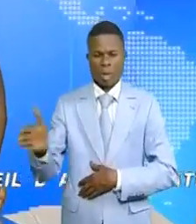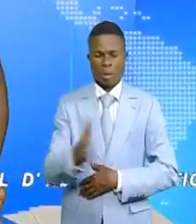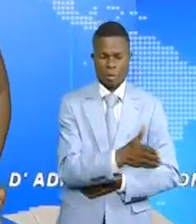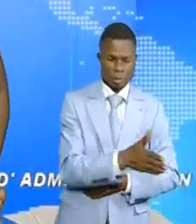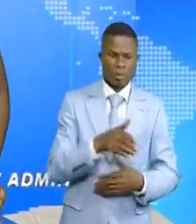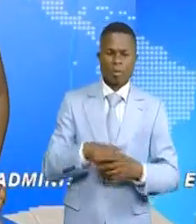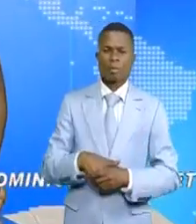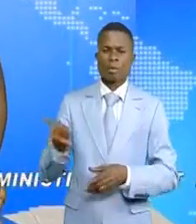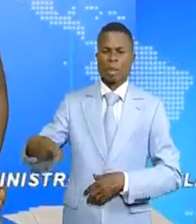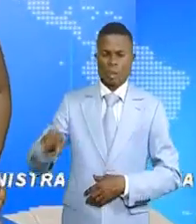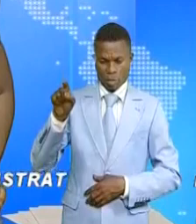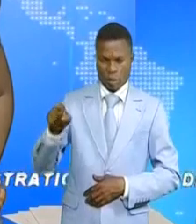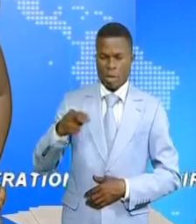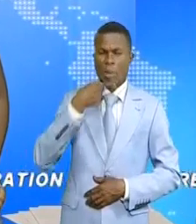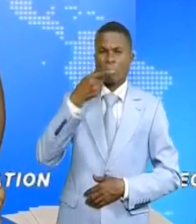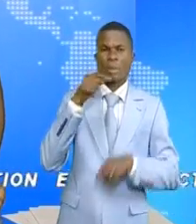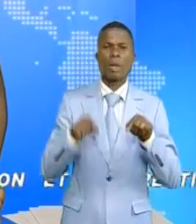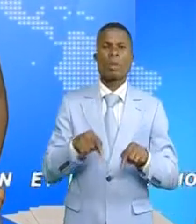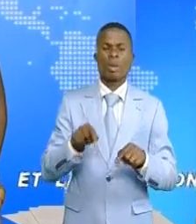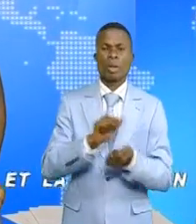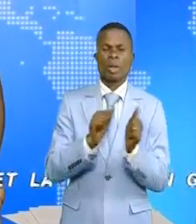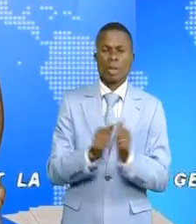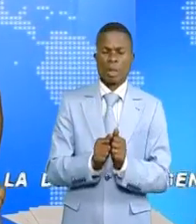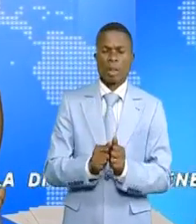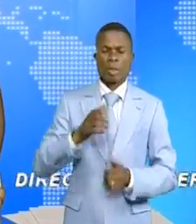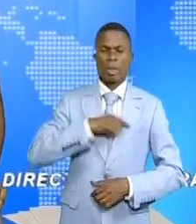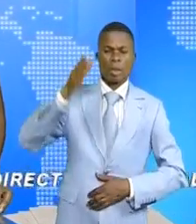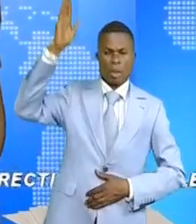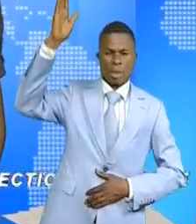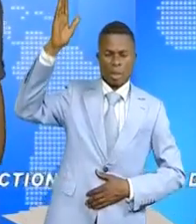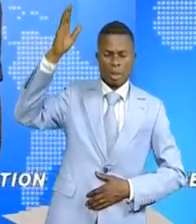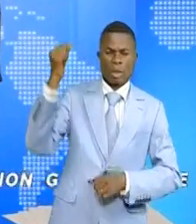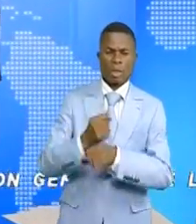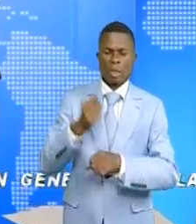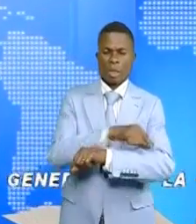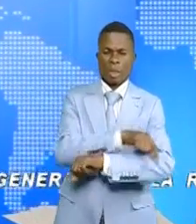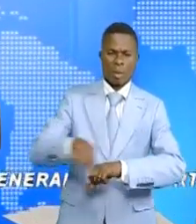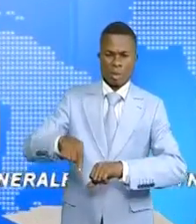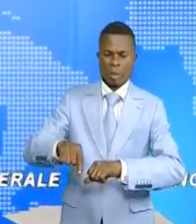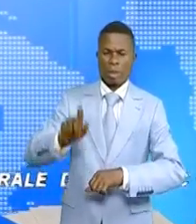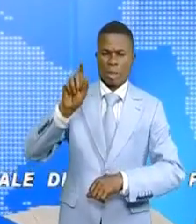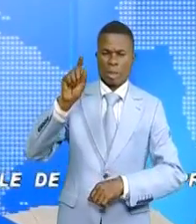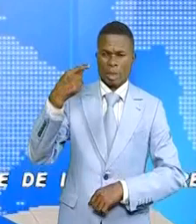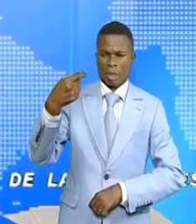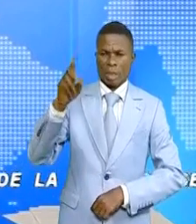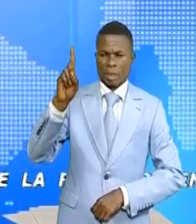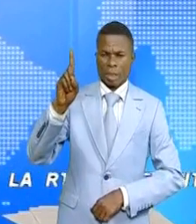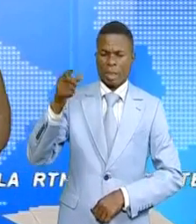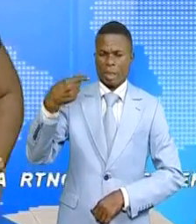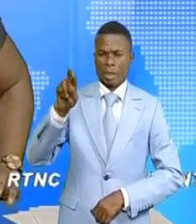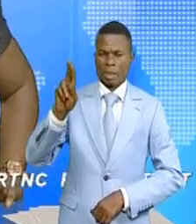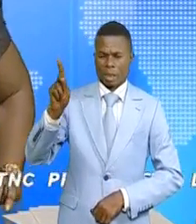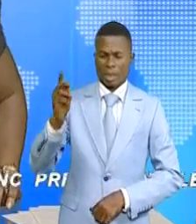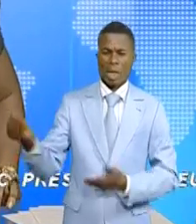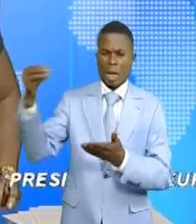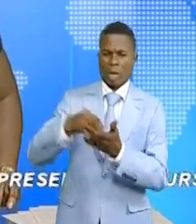Restons toujours dans cette province pour parler cette fois-ci de la prestation de serment des huissiers fiscaux de la DJARCA. Objectif, maximiser